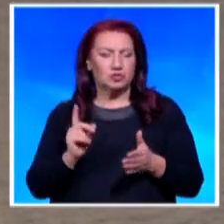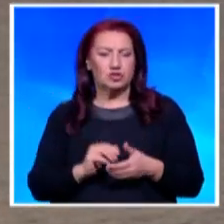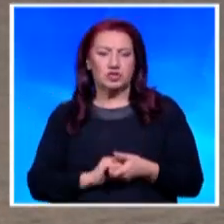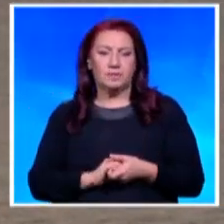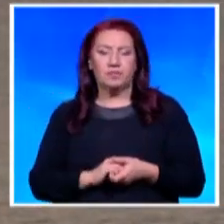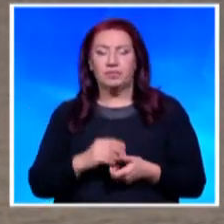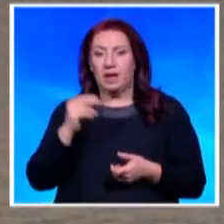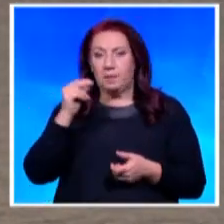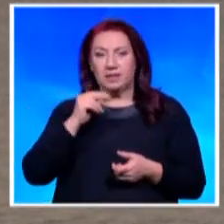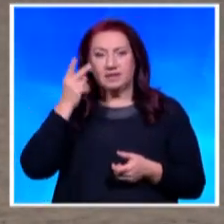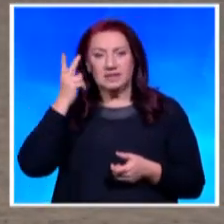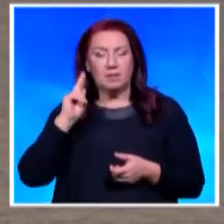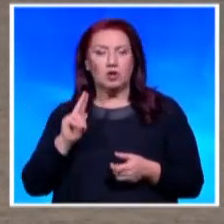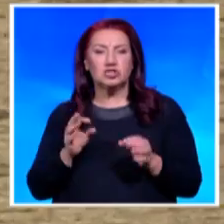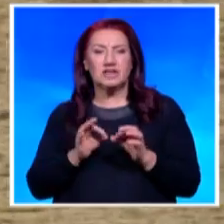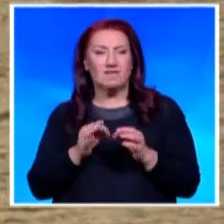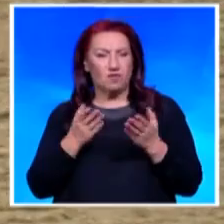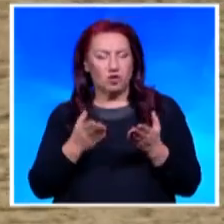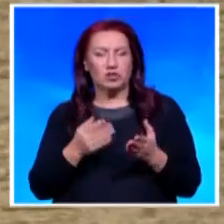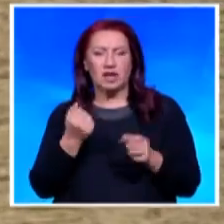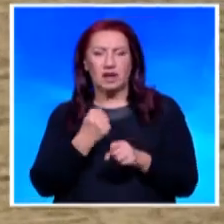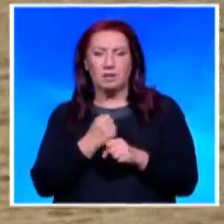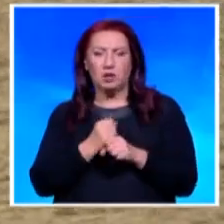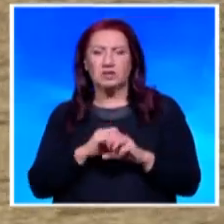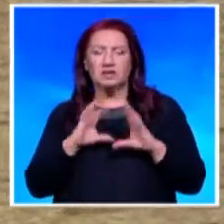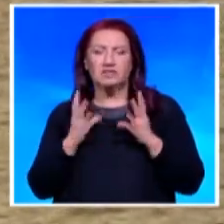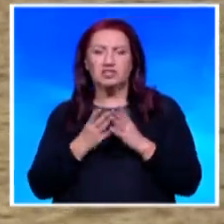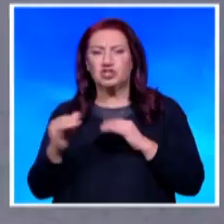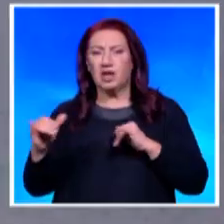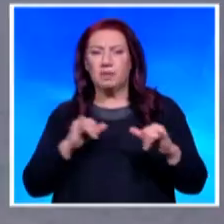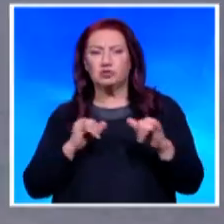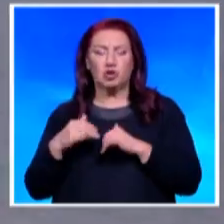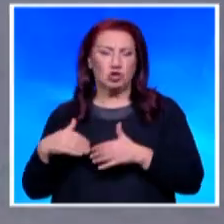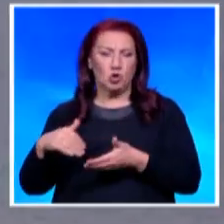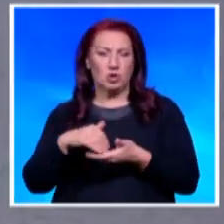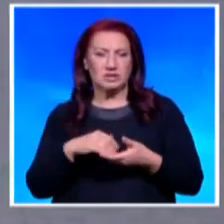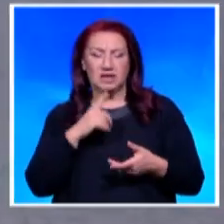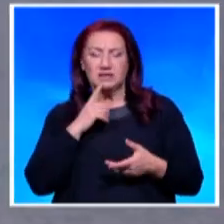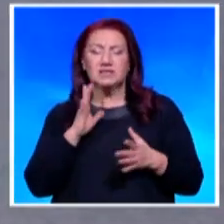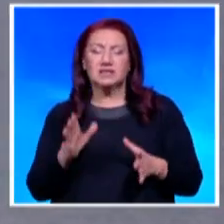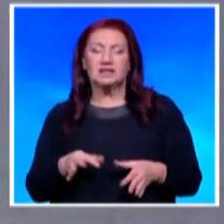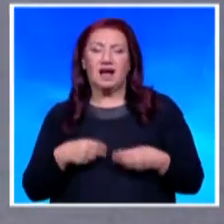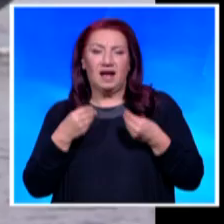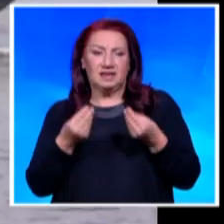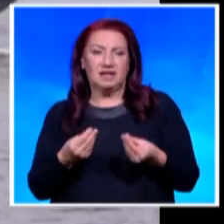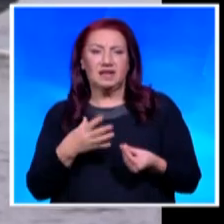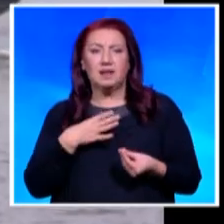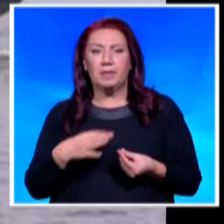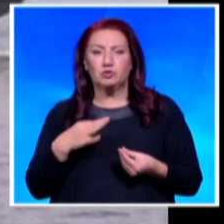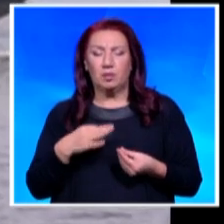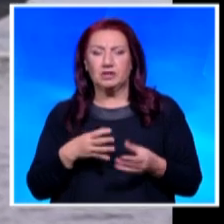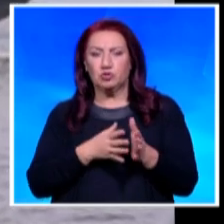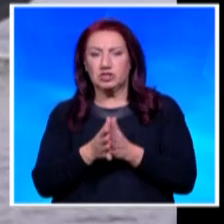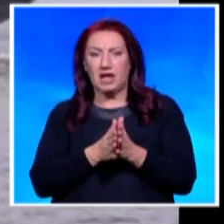флот работят с всички международни организации и партньорски служби, за да гарантират безопасността на хората на борда. Реакция дойде